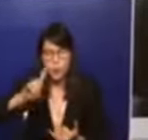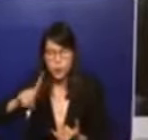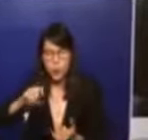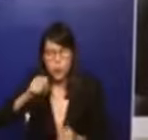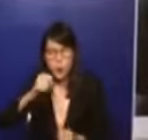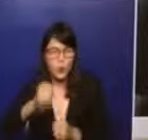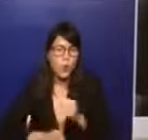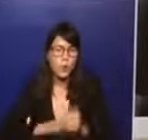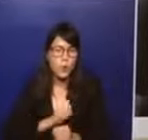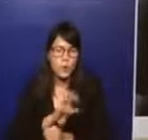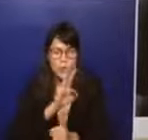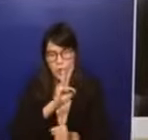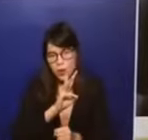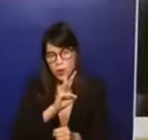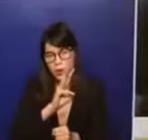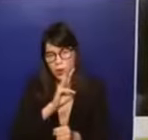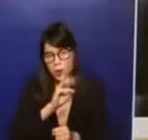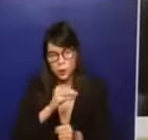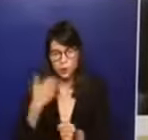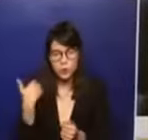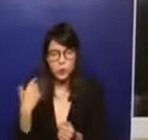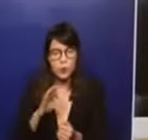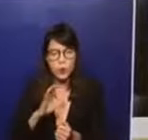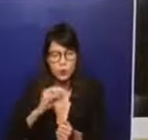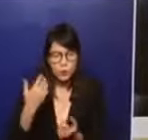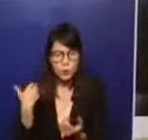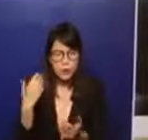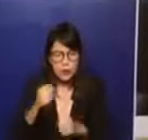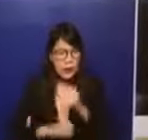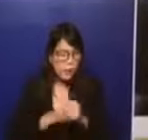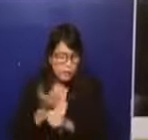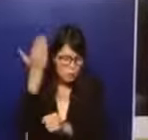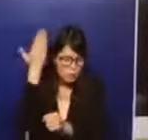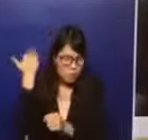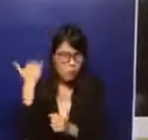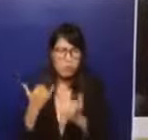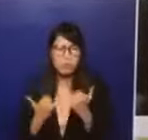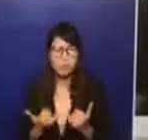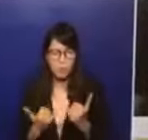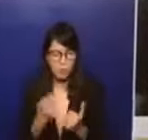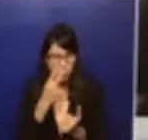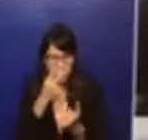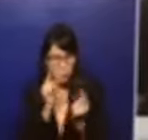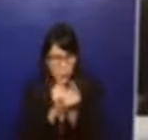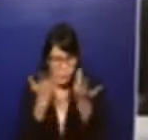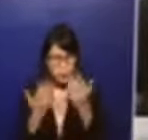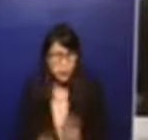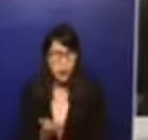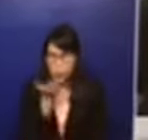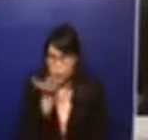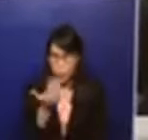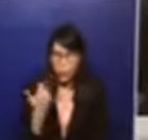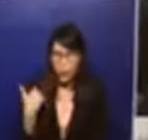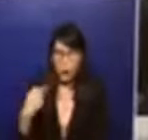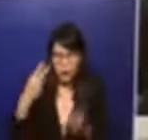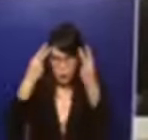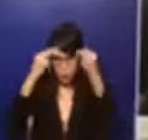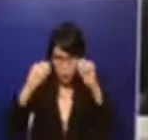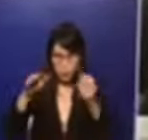57จนถึงปี63ของพลเอกประยุทธ์จันทร์โอชาเลยดิฉันขอท้าท่านให้นำมาแสดงกับที่ประชุม